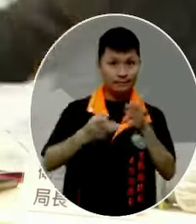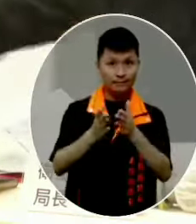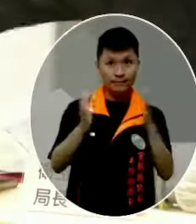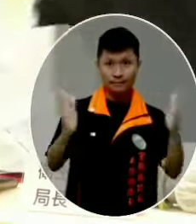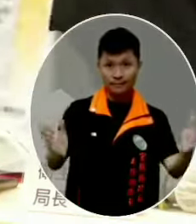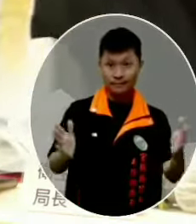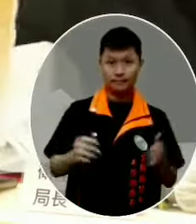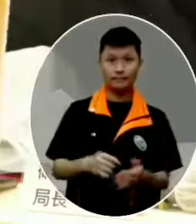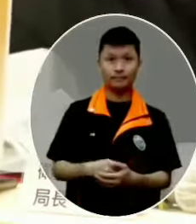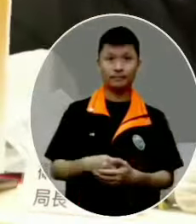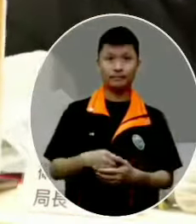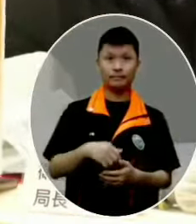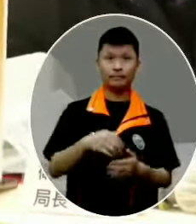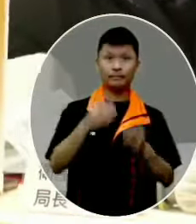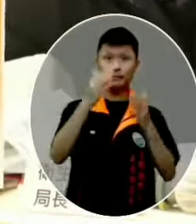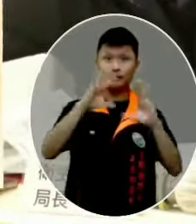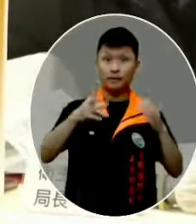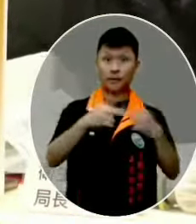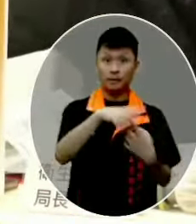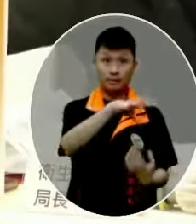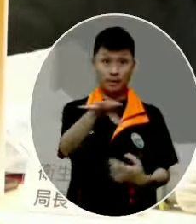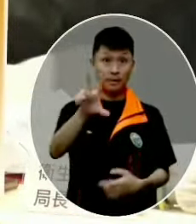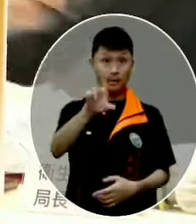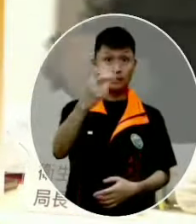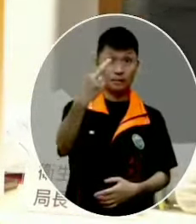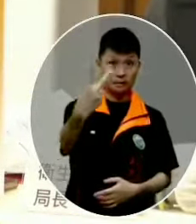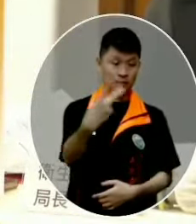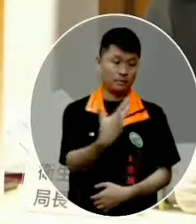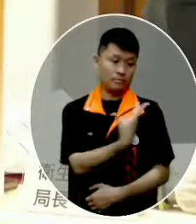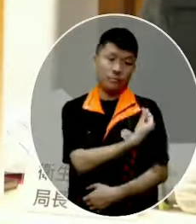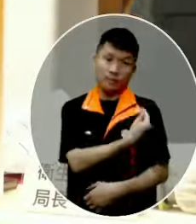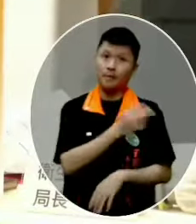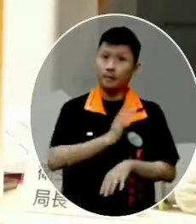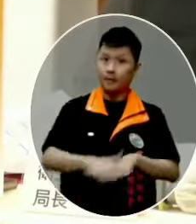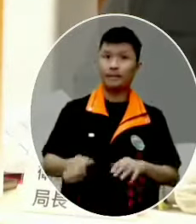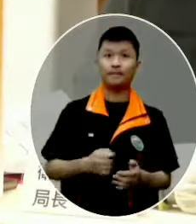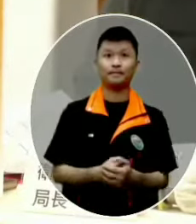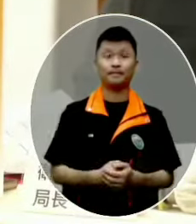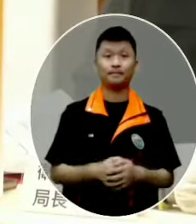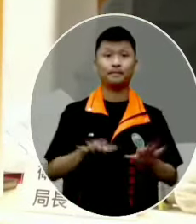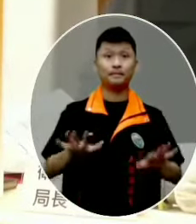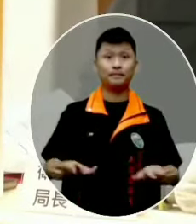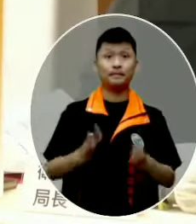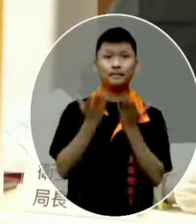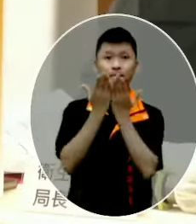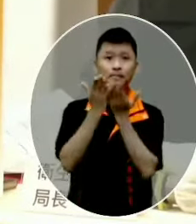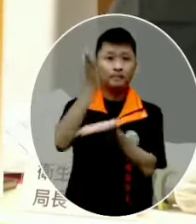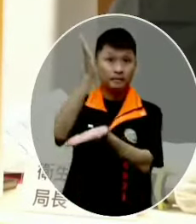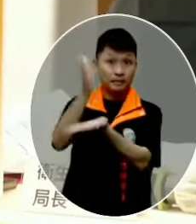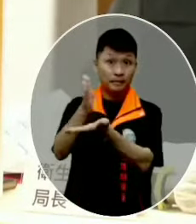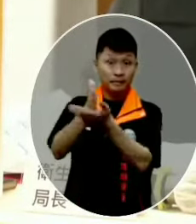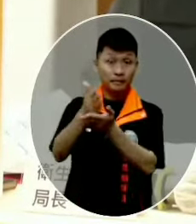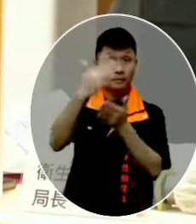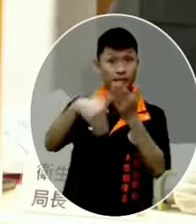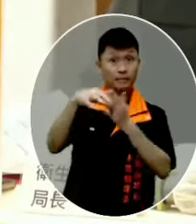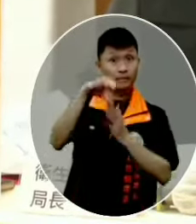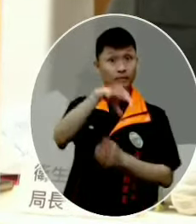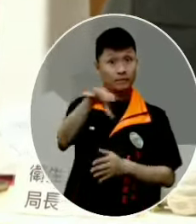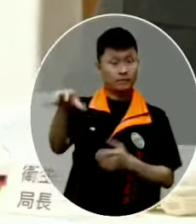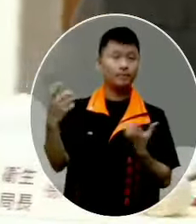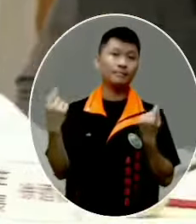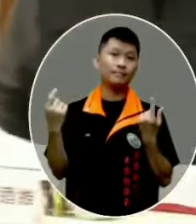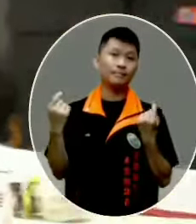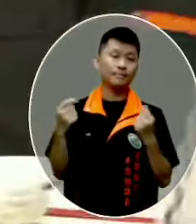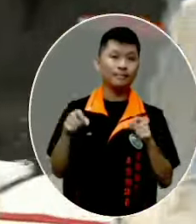将到72所国小施打疫苗。至于呢，正在停课中的学校，我们也会陆